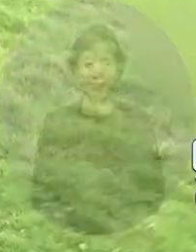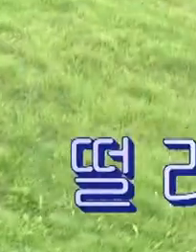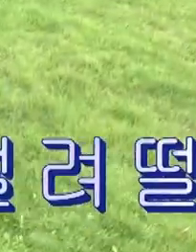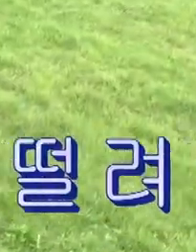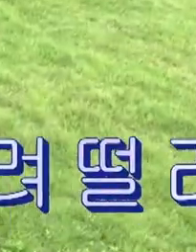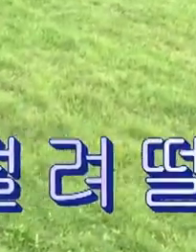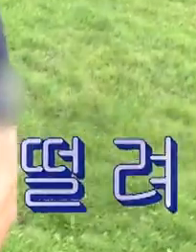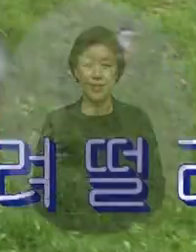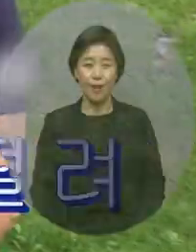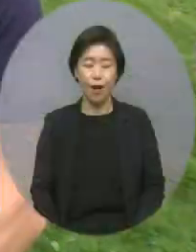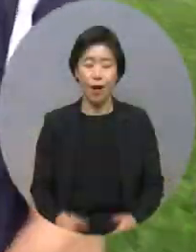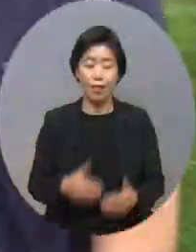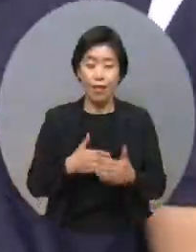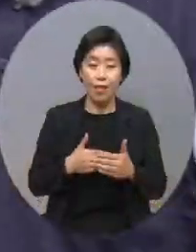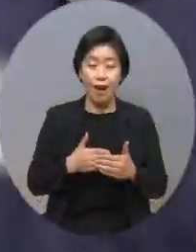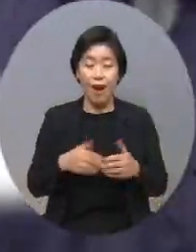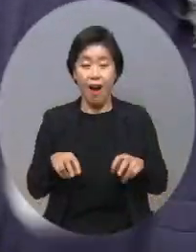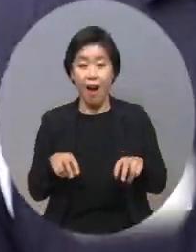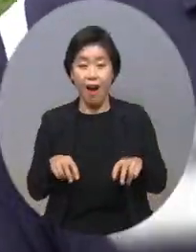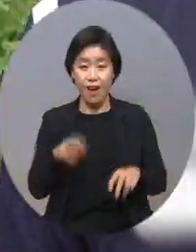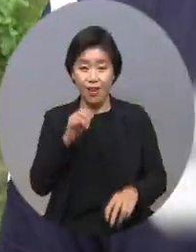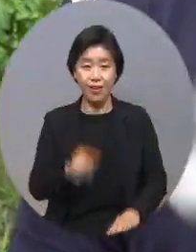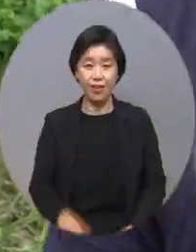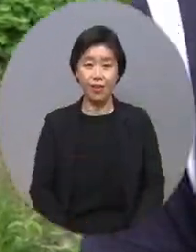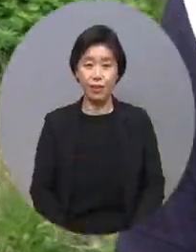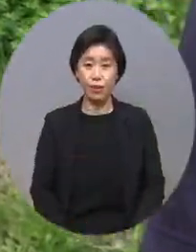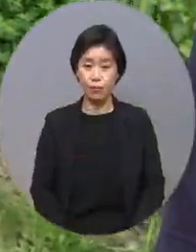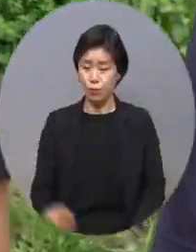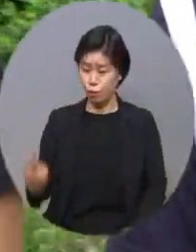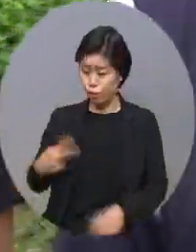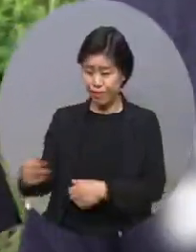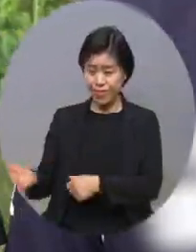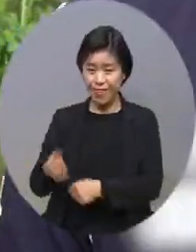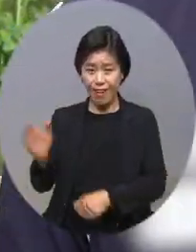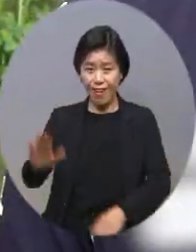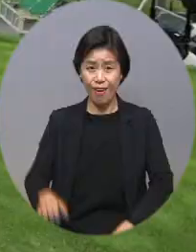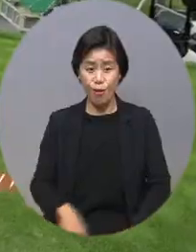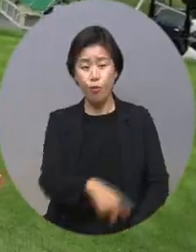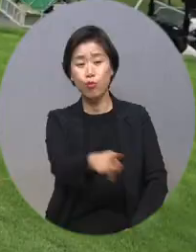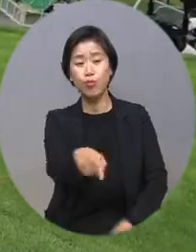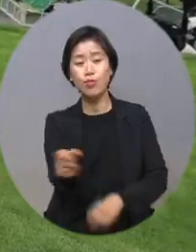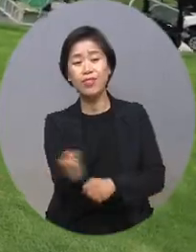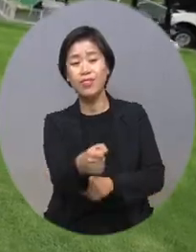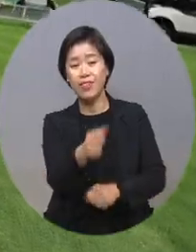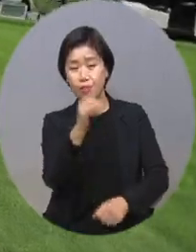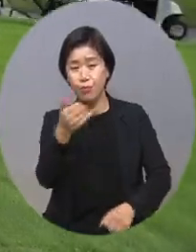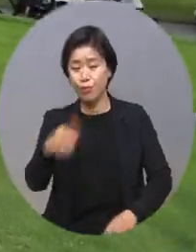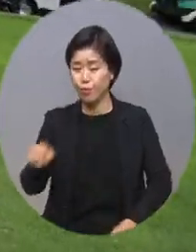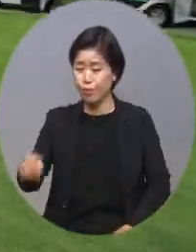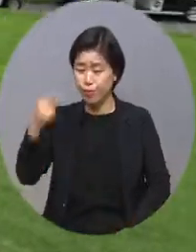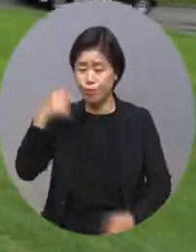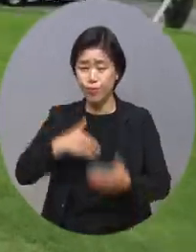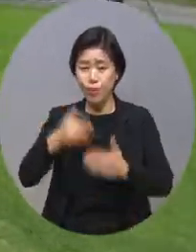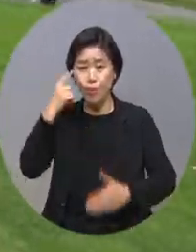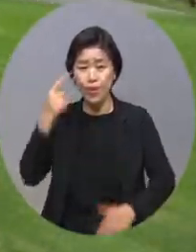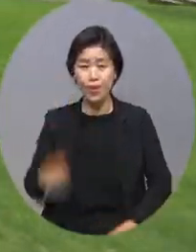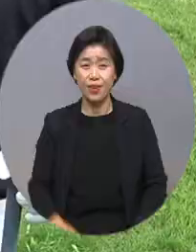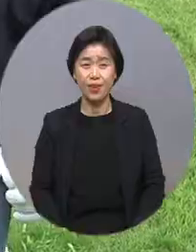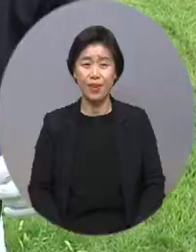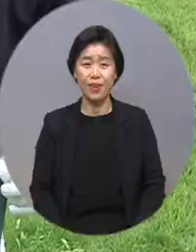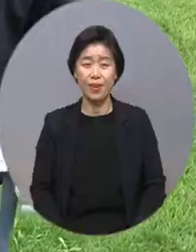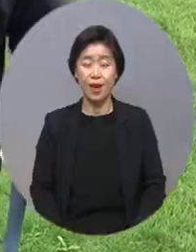어 떨려, 어 떨려. 내가 친 것도 아닌데 왜 떨려? 어 아이 그 이제 갑자기 네, 시작하니까. 양훈아 나 친다.